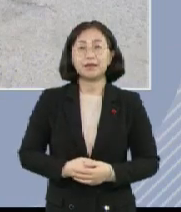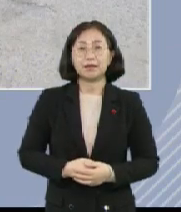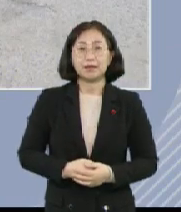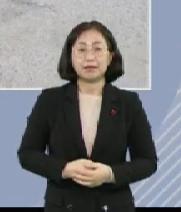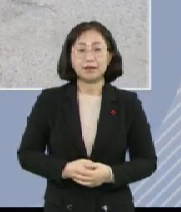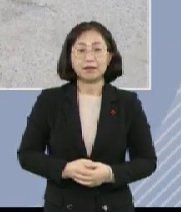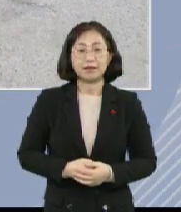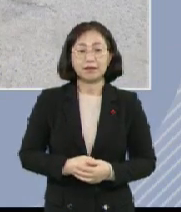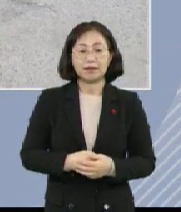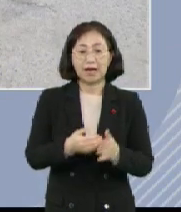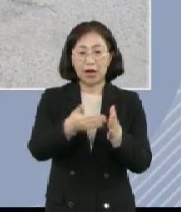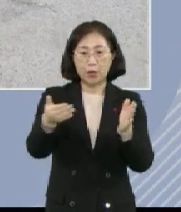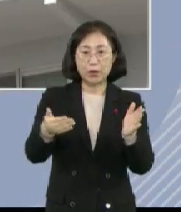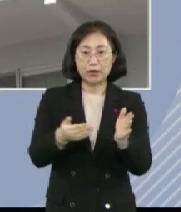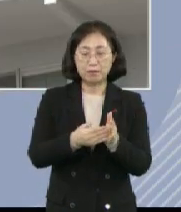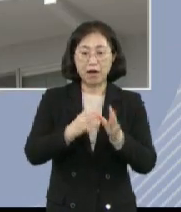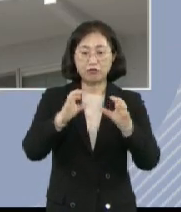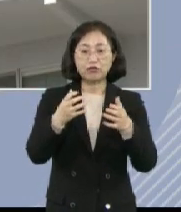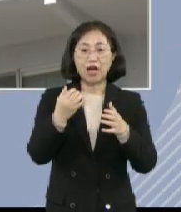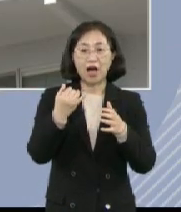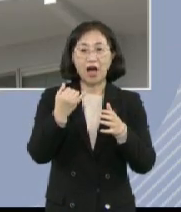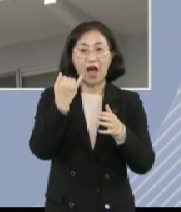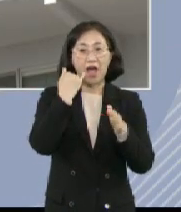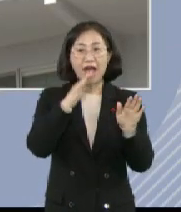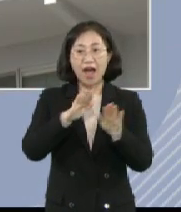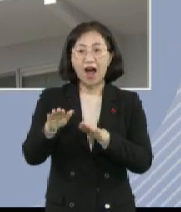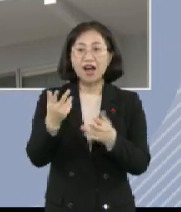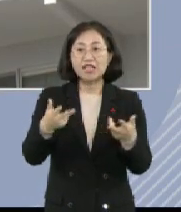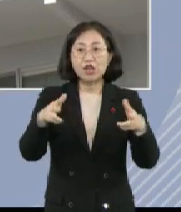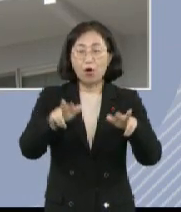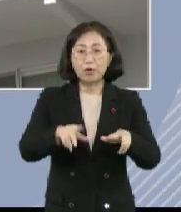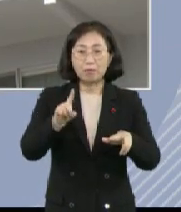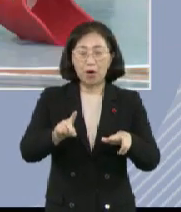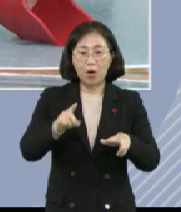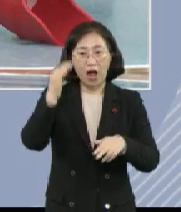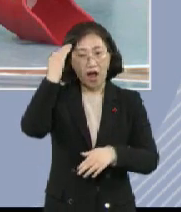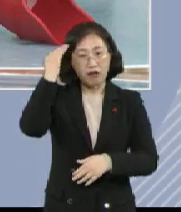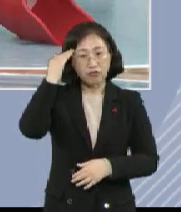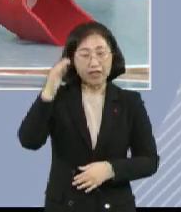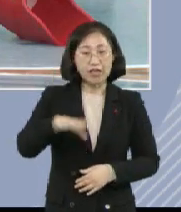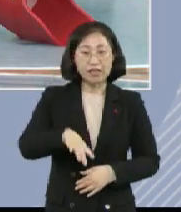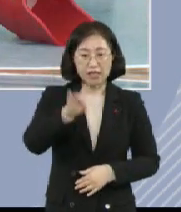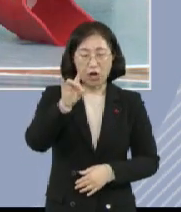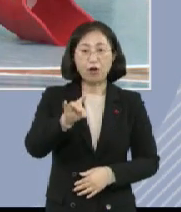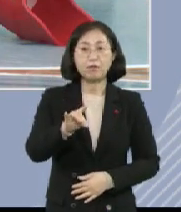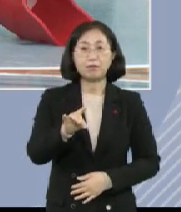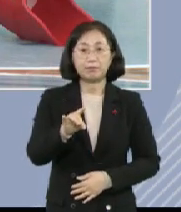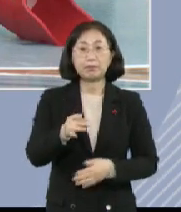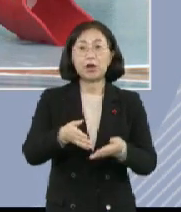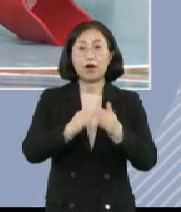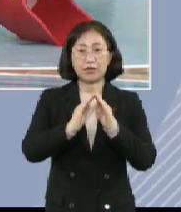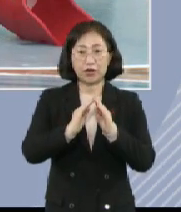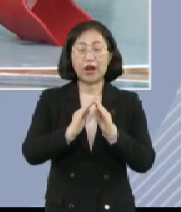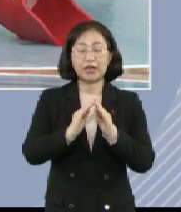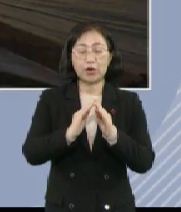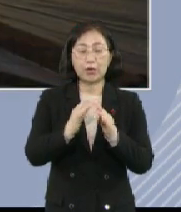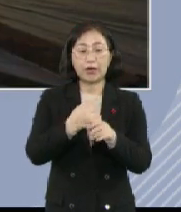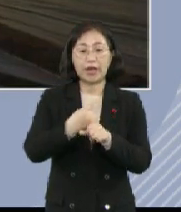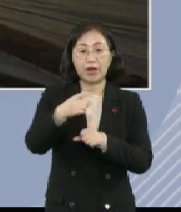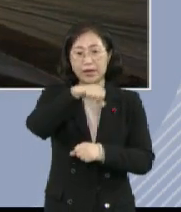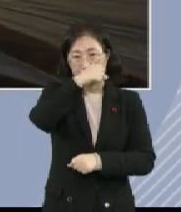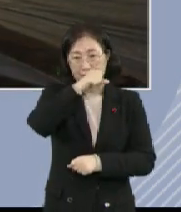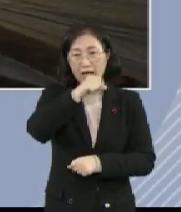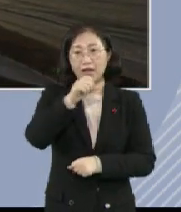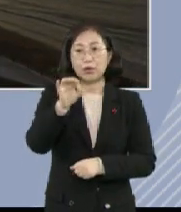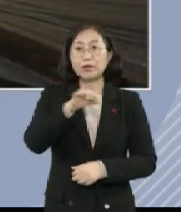드리고요. 가로림만 국가해양정원 대한민국 최초의 해양공원을 축으로 한 국가해양정원 건설하는데 그것도 내년도